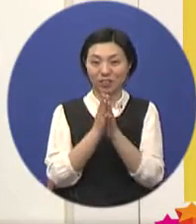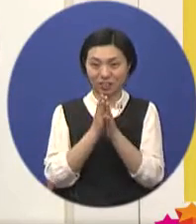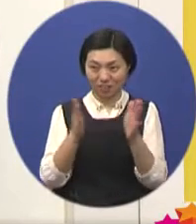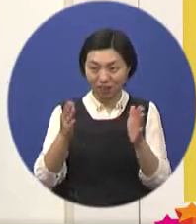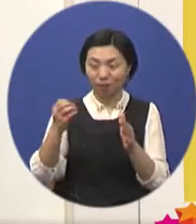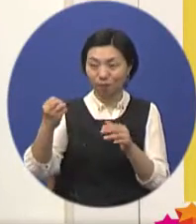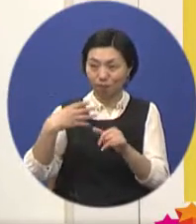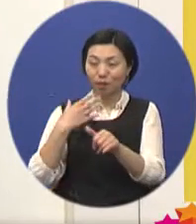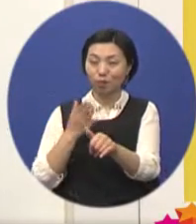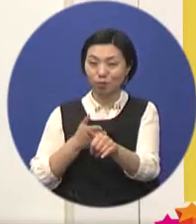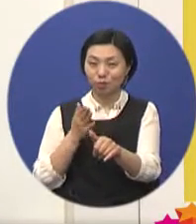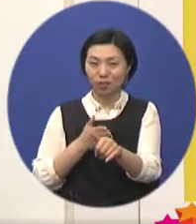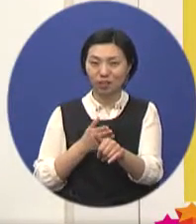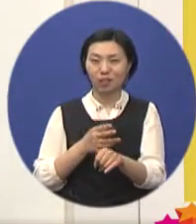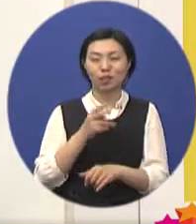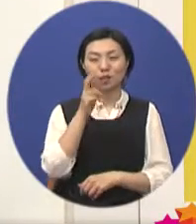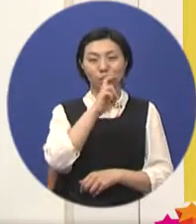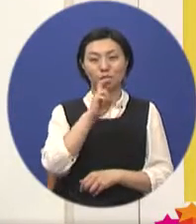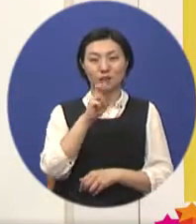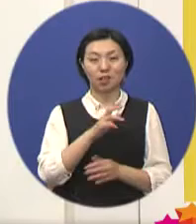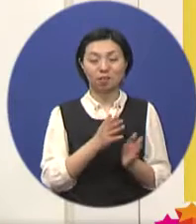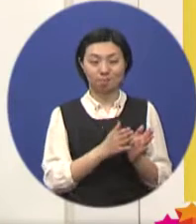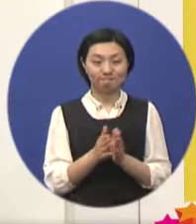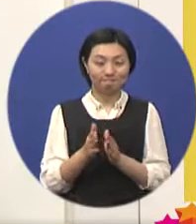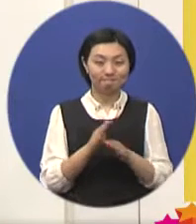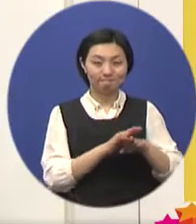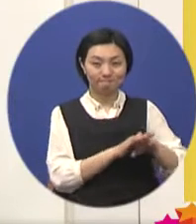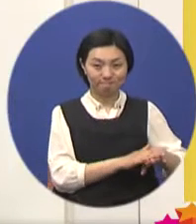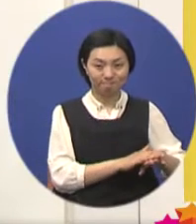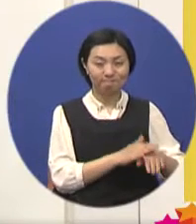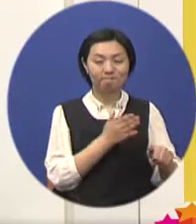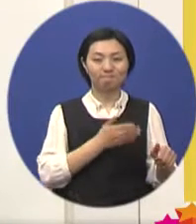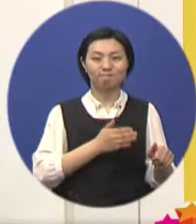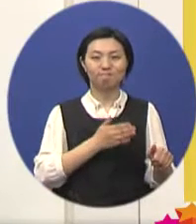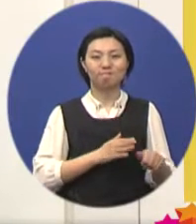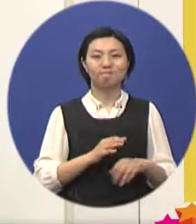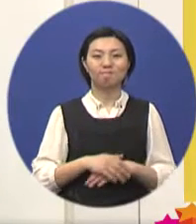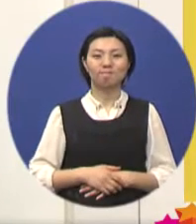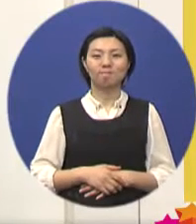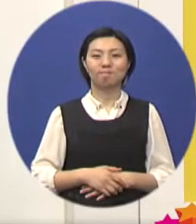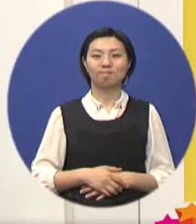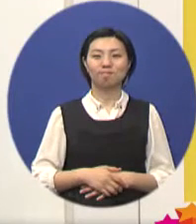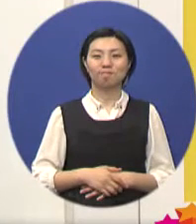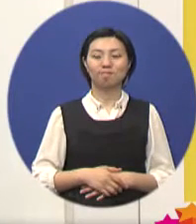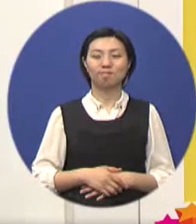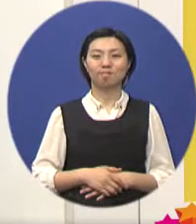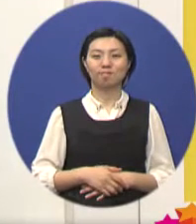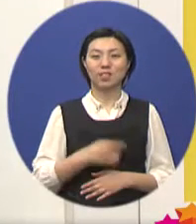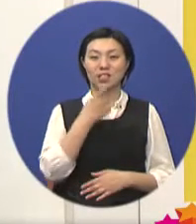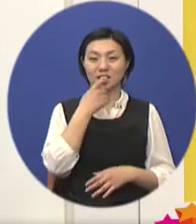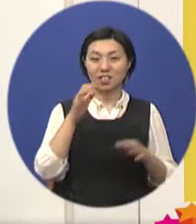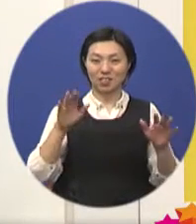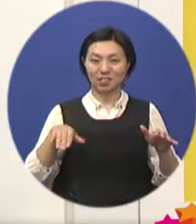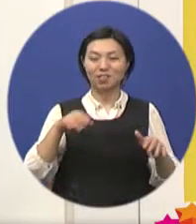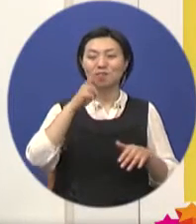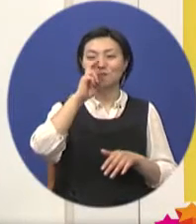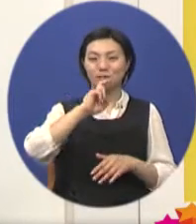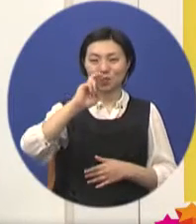네. 예, 예, 예. 자 예. 노래 준비해 주시기 바랍니다. 네. 예 예. 감사합니다. 자, 네. 트로트 천사의 노래.